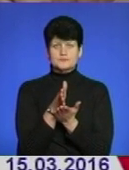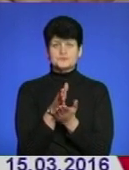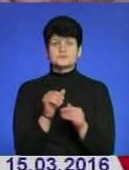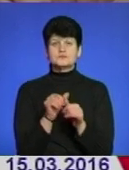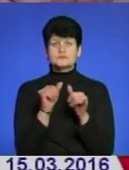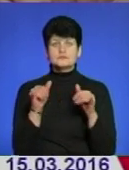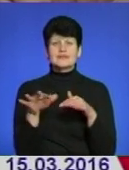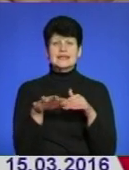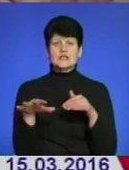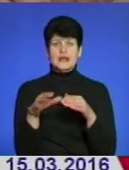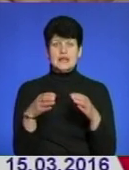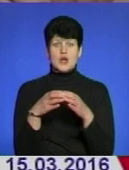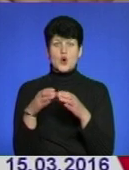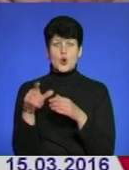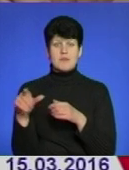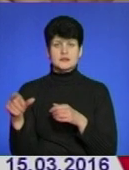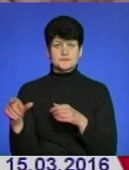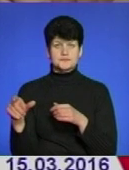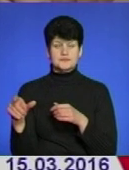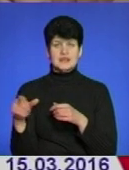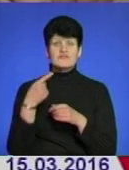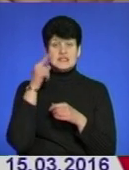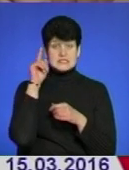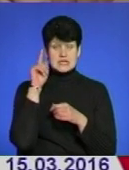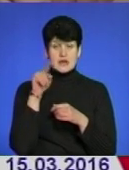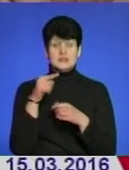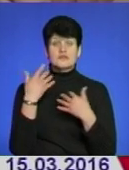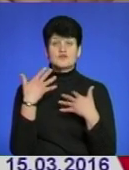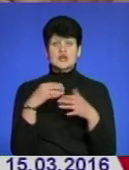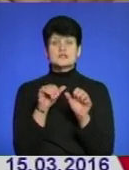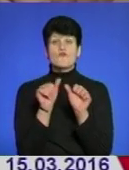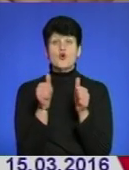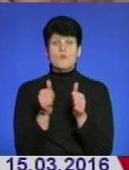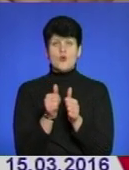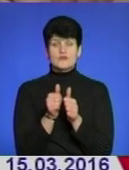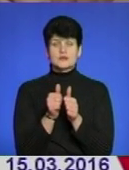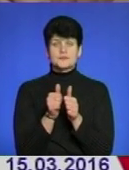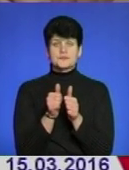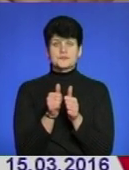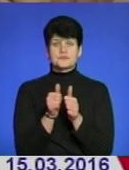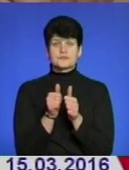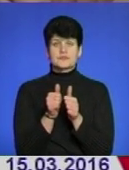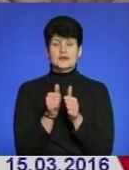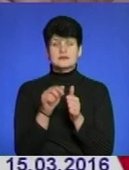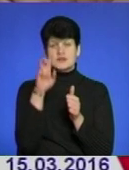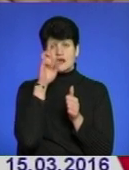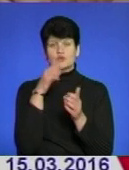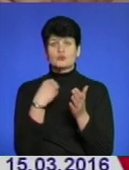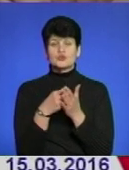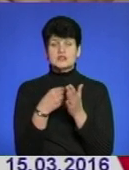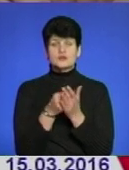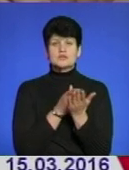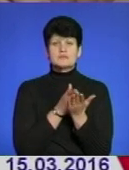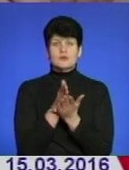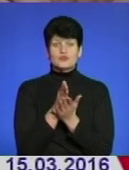розвитку територіальних громад. І, як ви знаєте, вже сформовано з державного бюджету